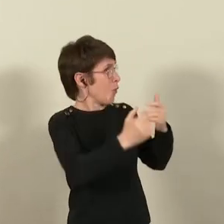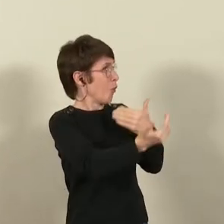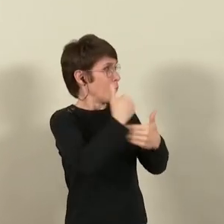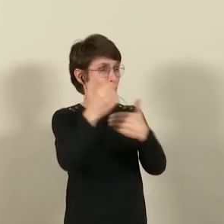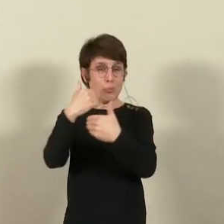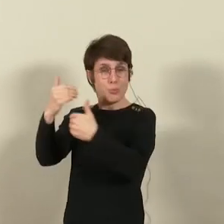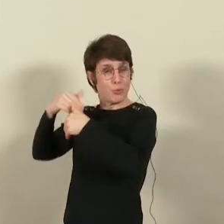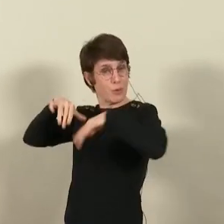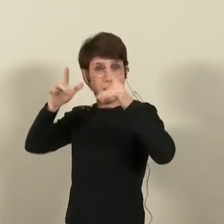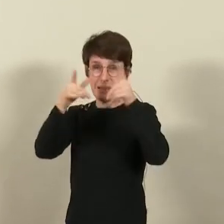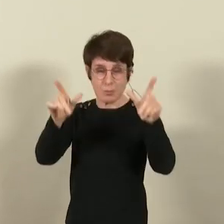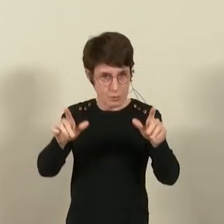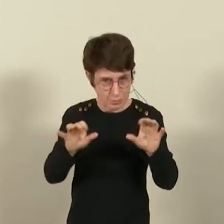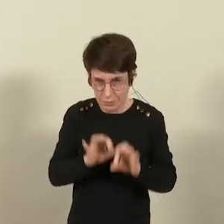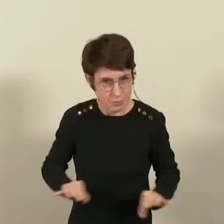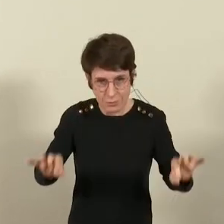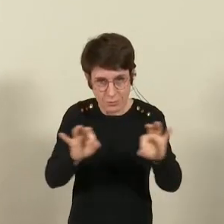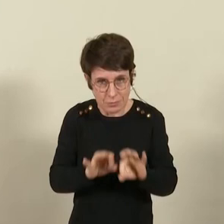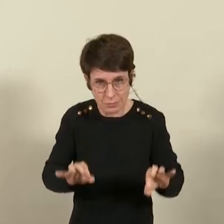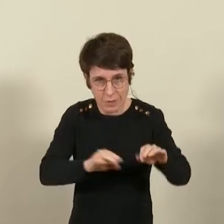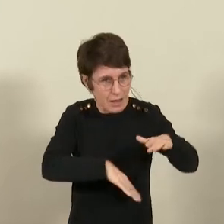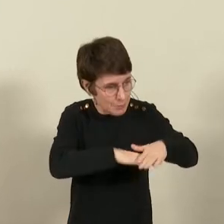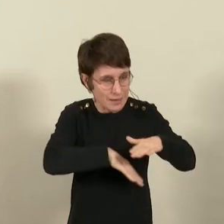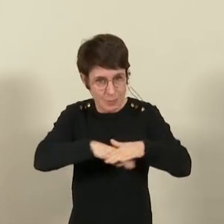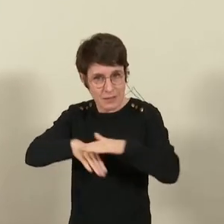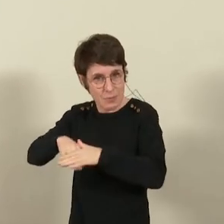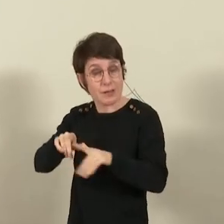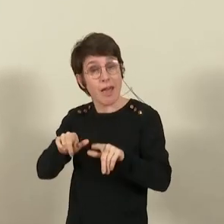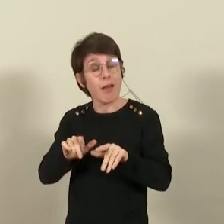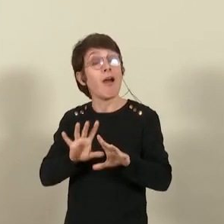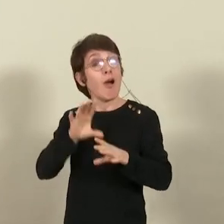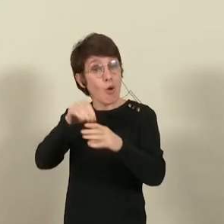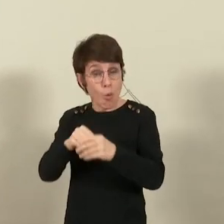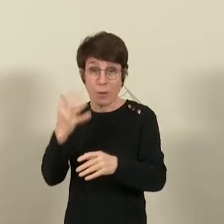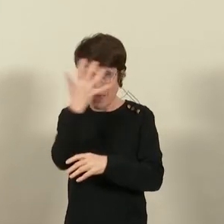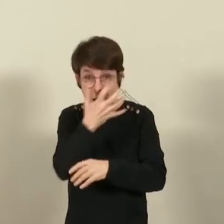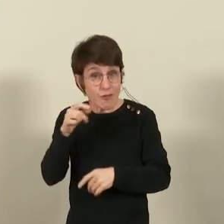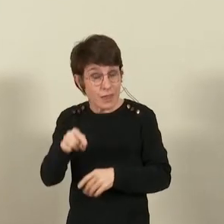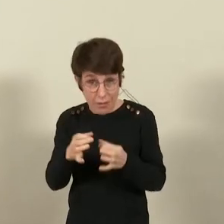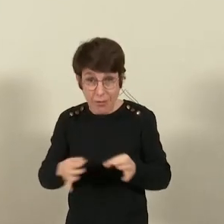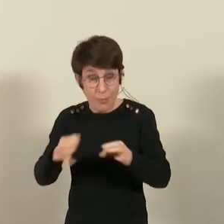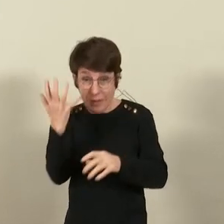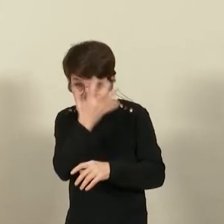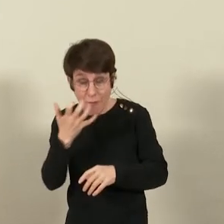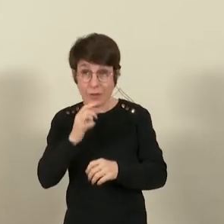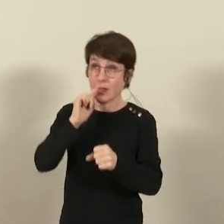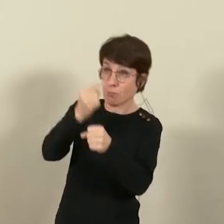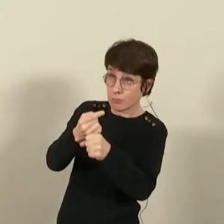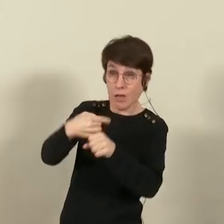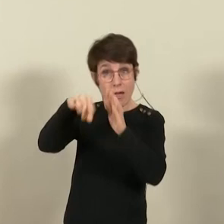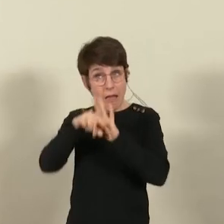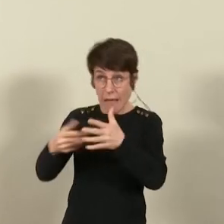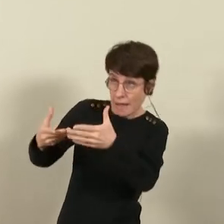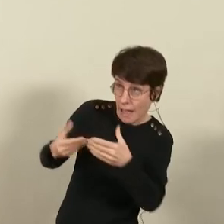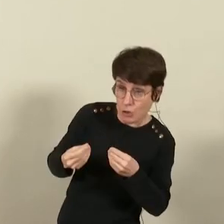a décidé aucun il y a ça n'existe pas les pays du Maghreb les pays d'Afrique eux mêmes édictent des règles d'accueil et de